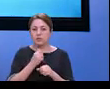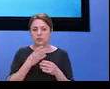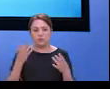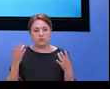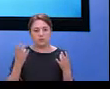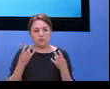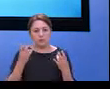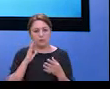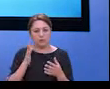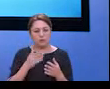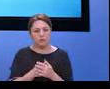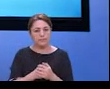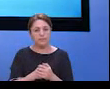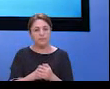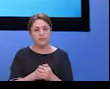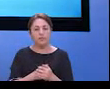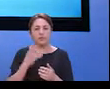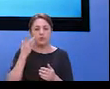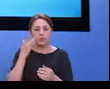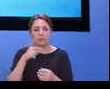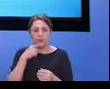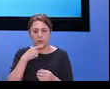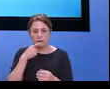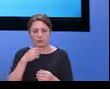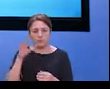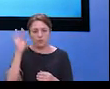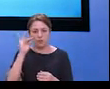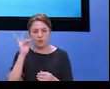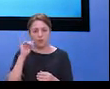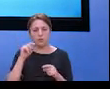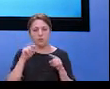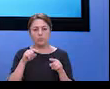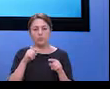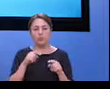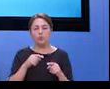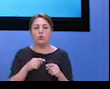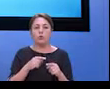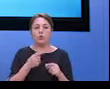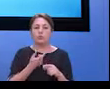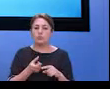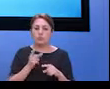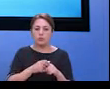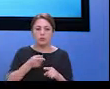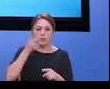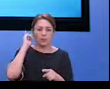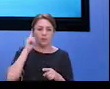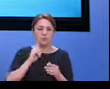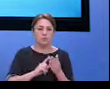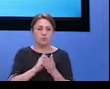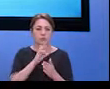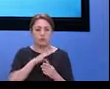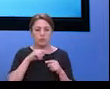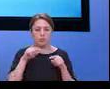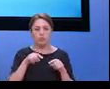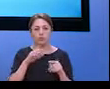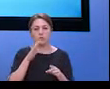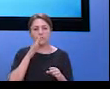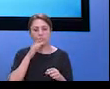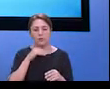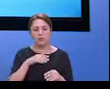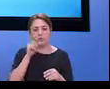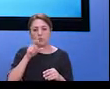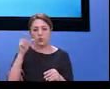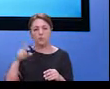yordamga keladi? Chunki biz doim aytamiz, tarix bu juda ham qadimdan boshlangan. O'sha davrda hali insonda nutq